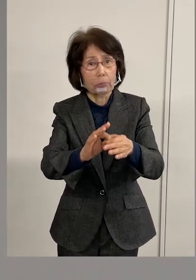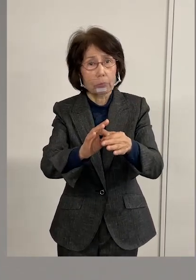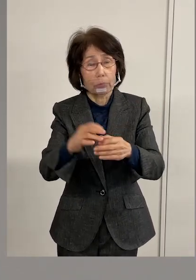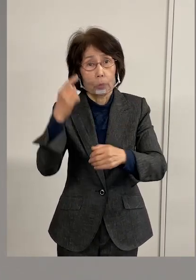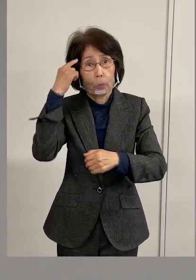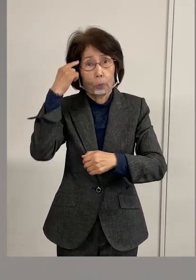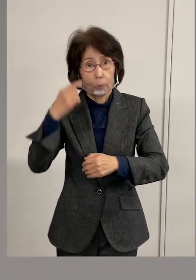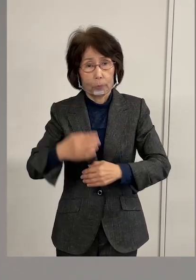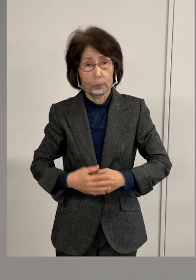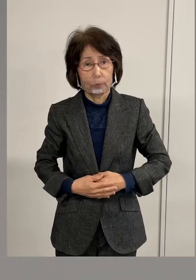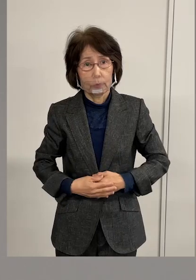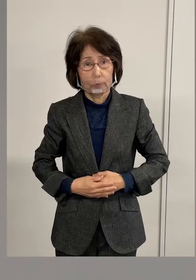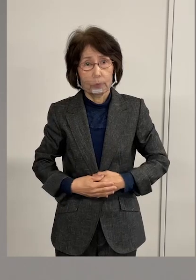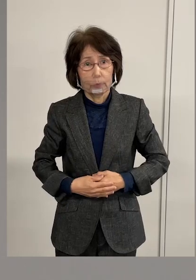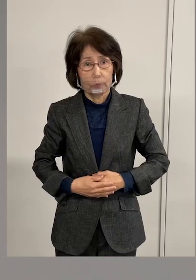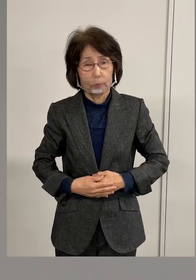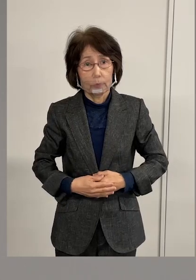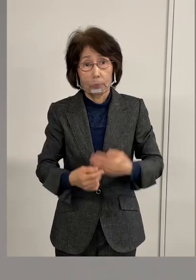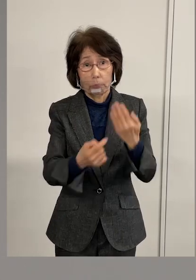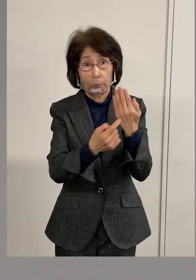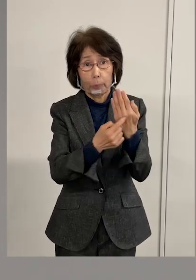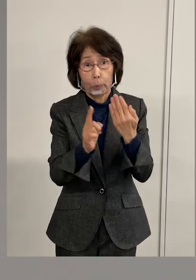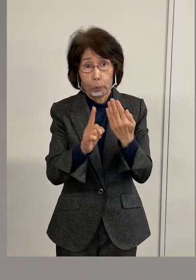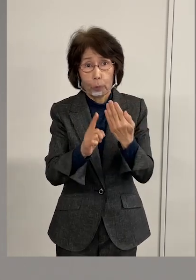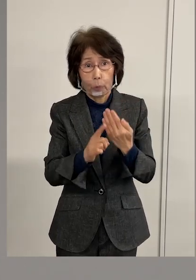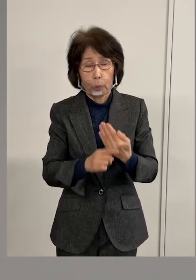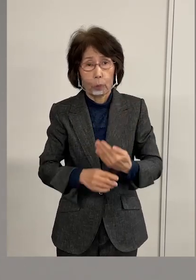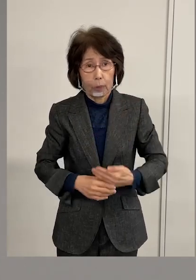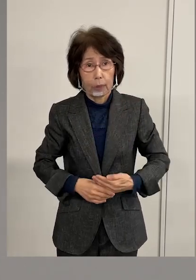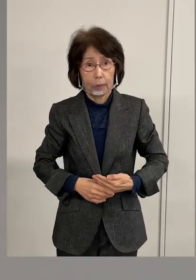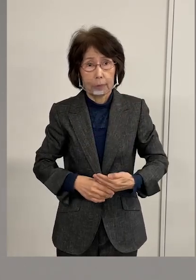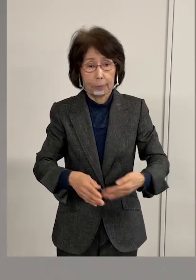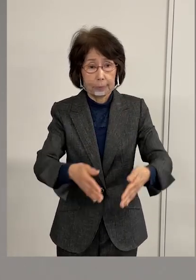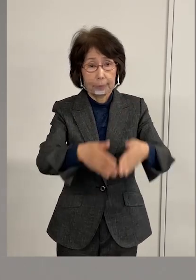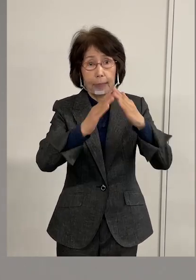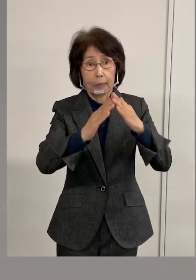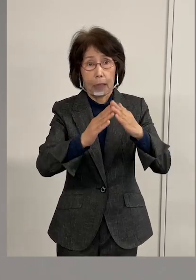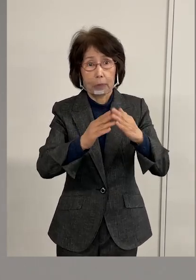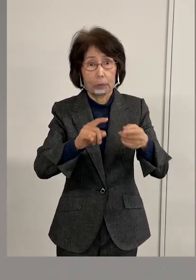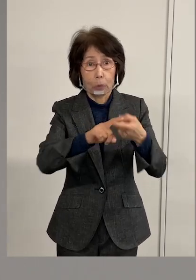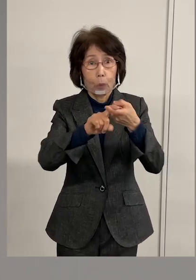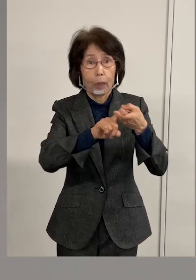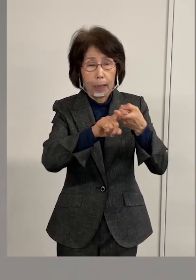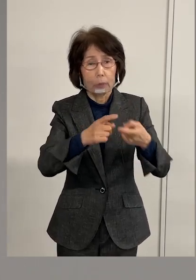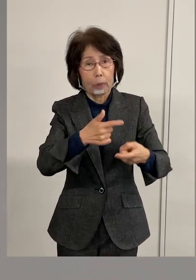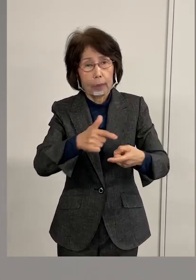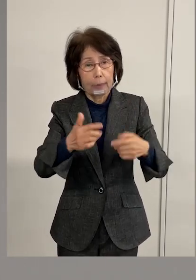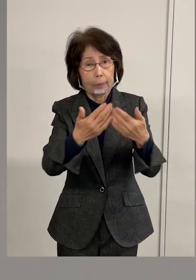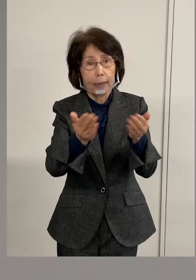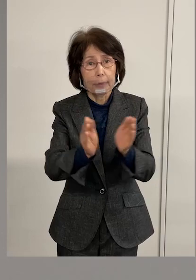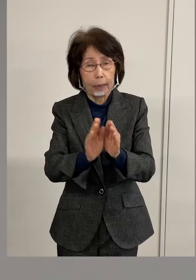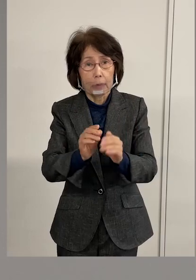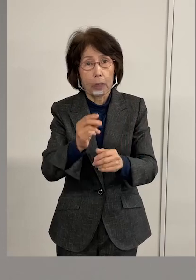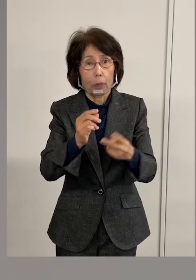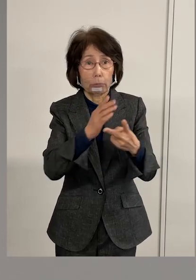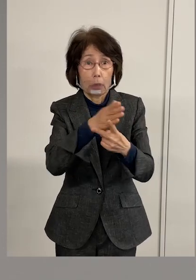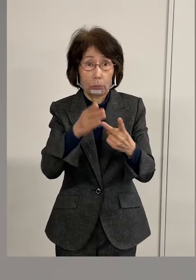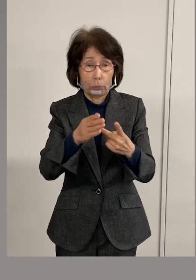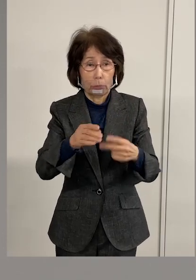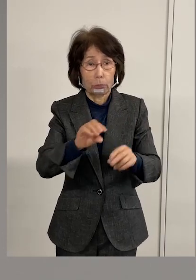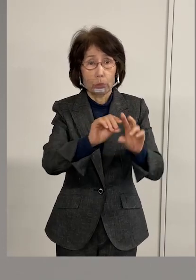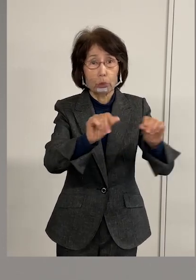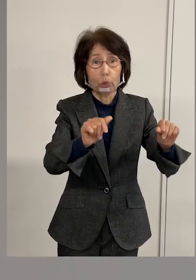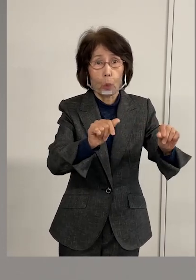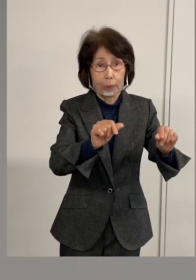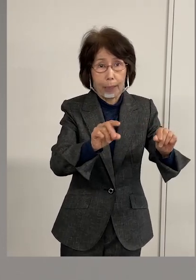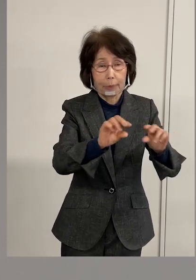います。で、ポイントはやっぱり宅建協会とかですね、団体2種類あるんで、不動産協会と宅建協会で2種類ある